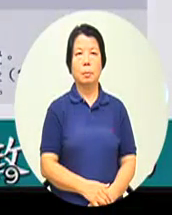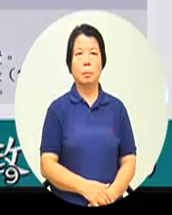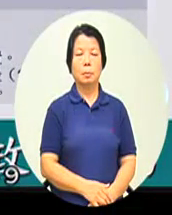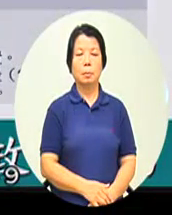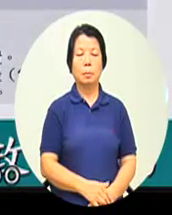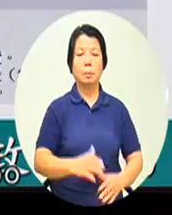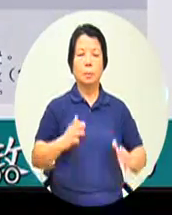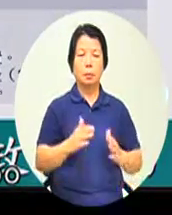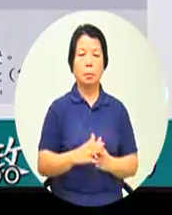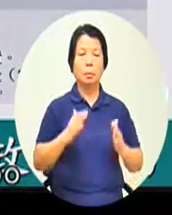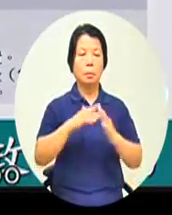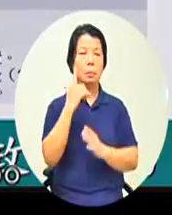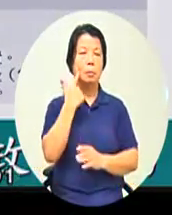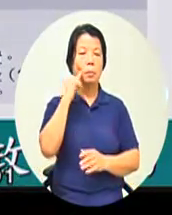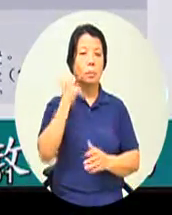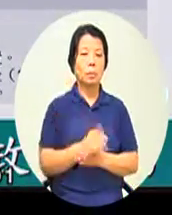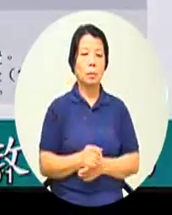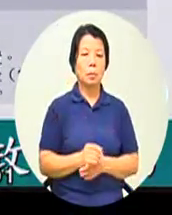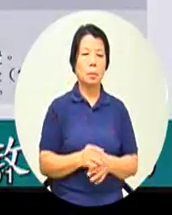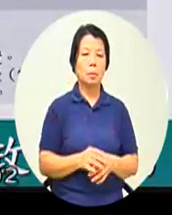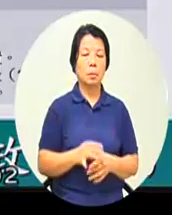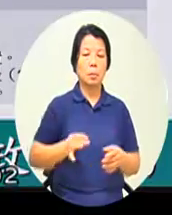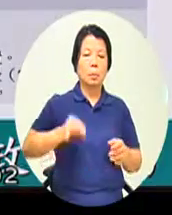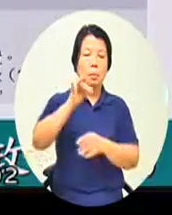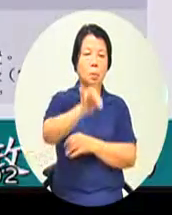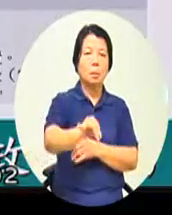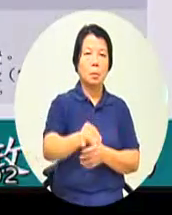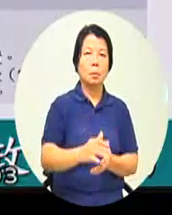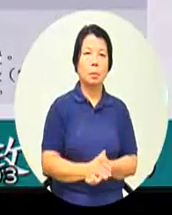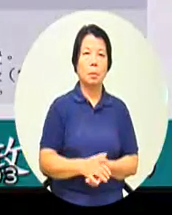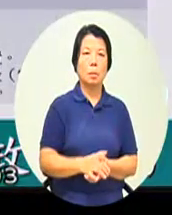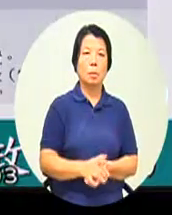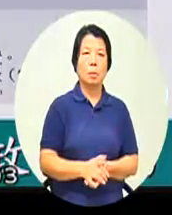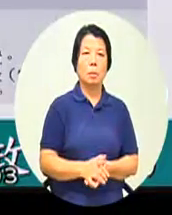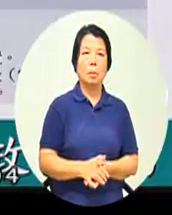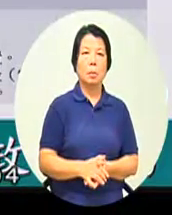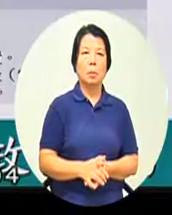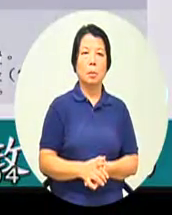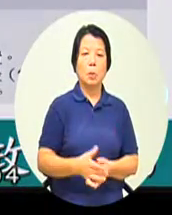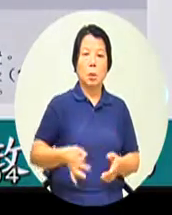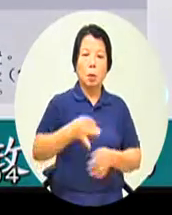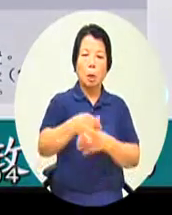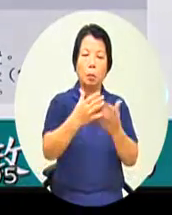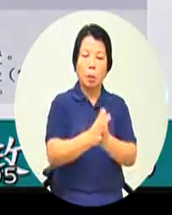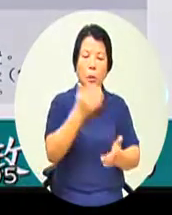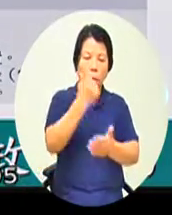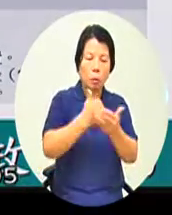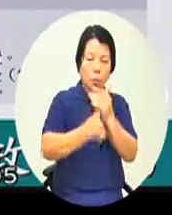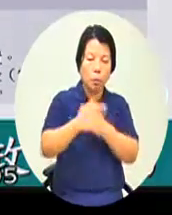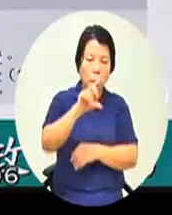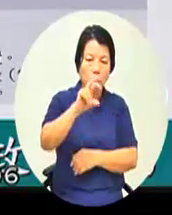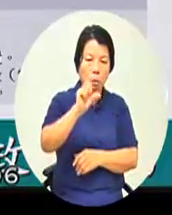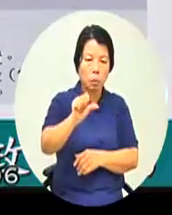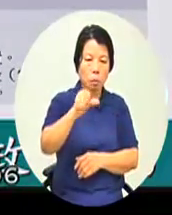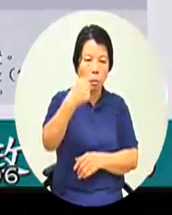家长若交一百块，迄落遐袂予恁去煮食材咧，就扣二十五块去啊啦。